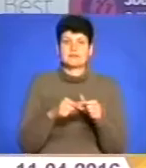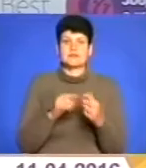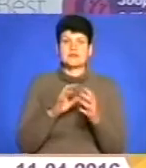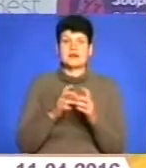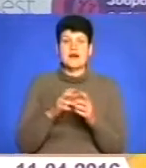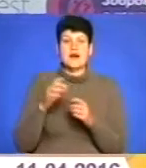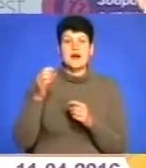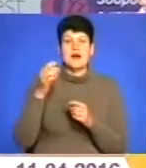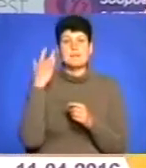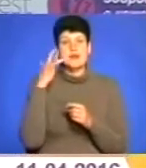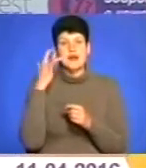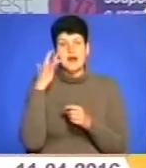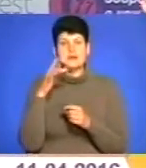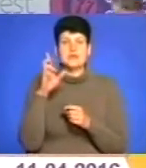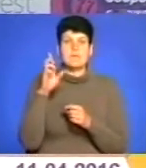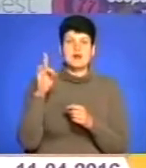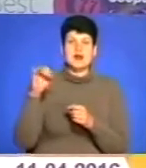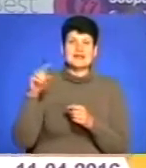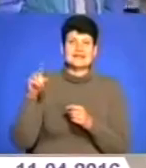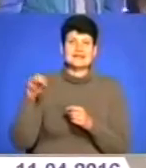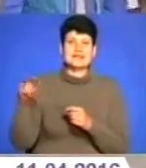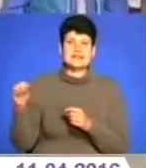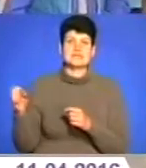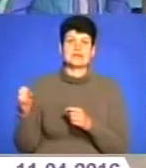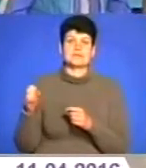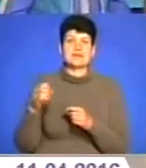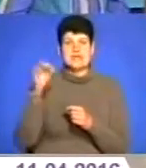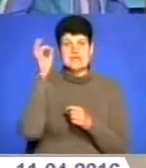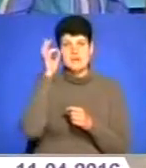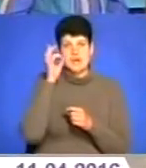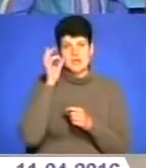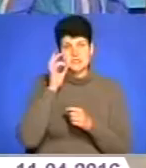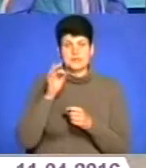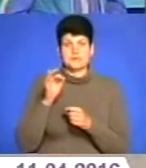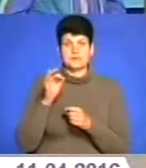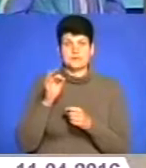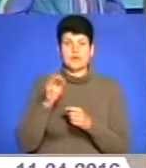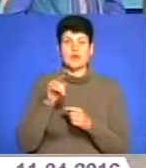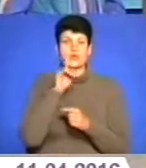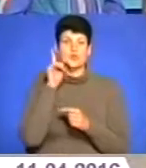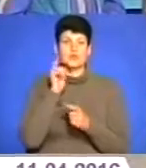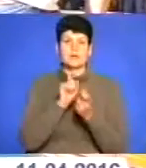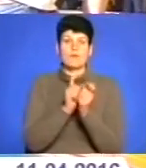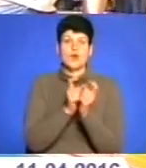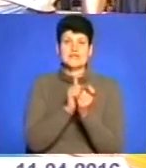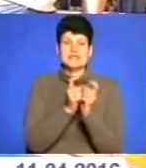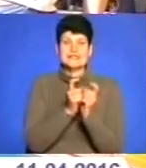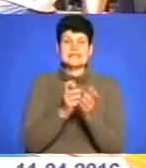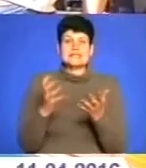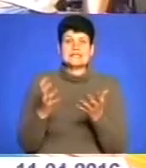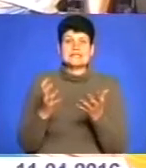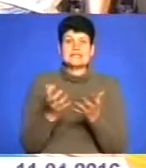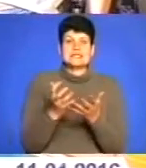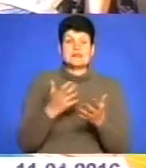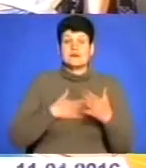американське, бразильське, розроблене бразильським кланом Грейсі, та німецьке. Юні борці із захопленням займаються